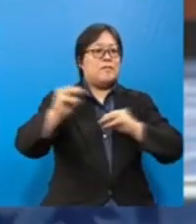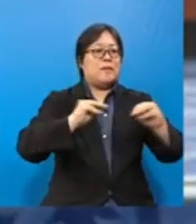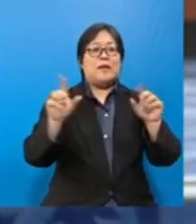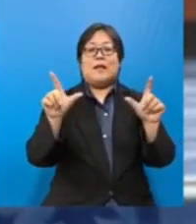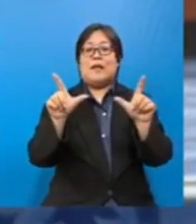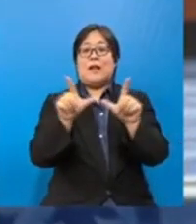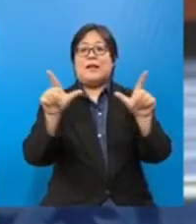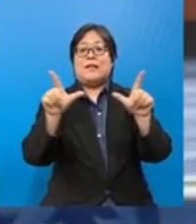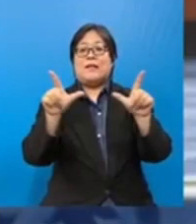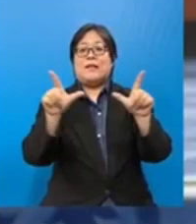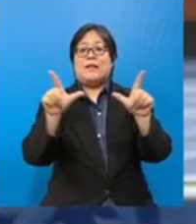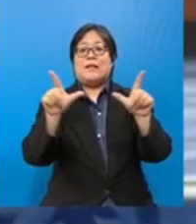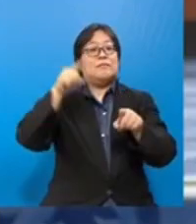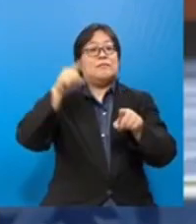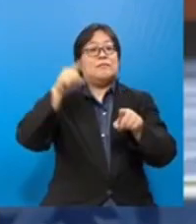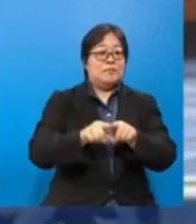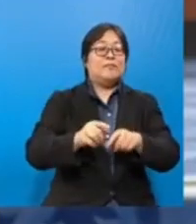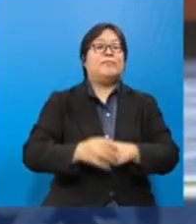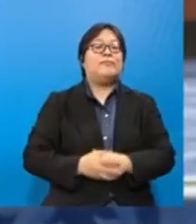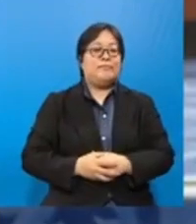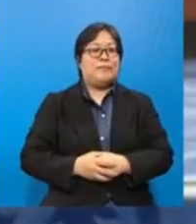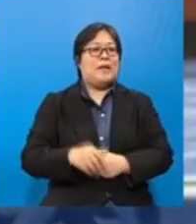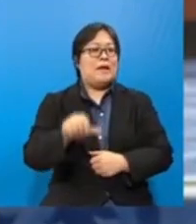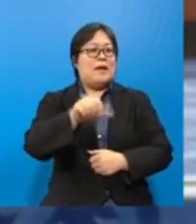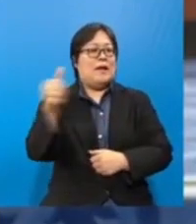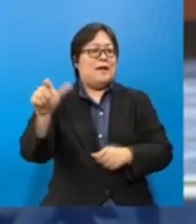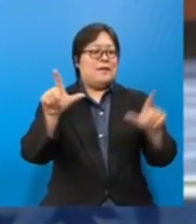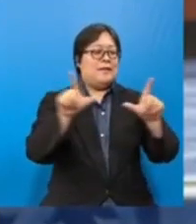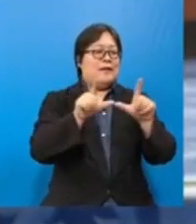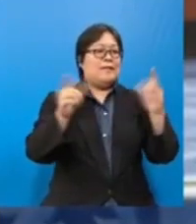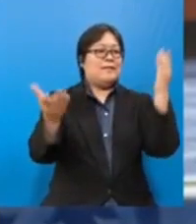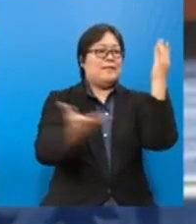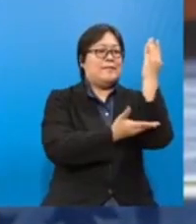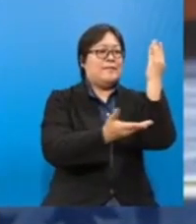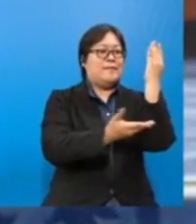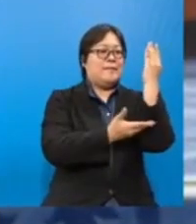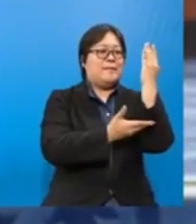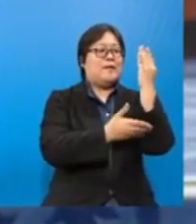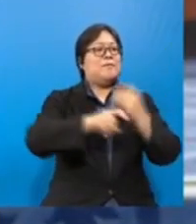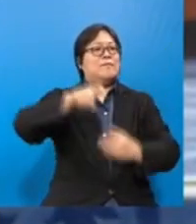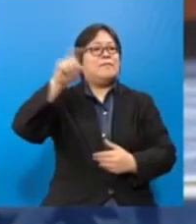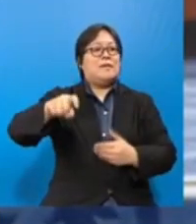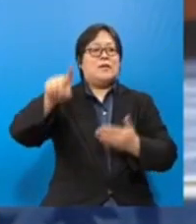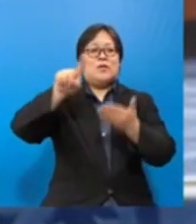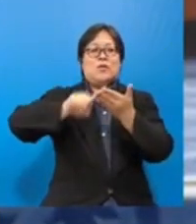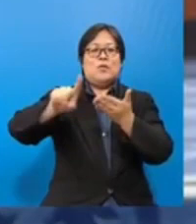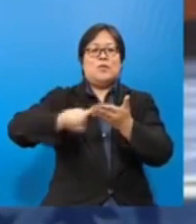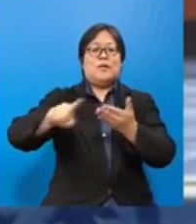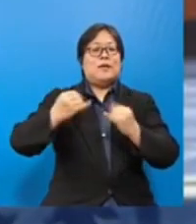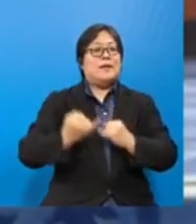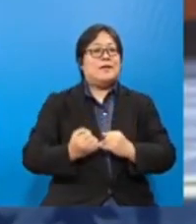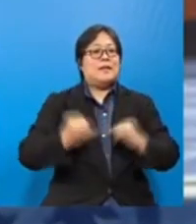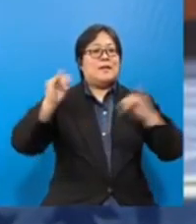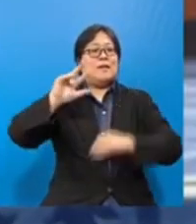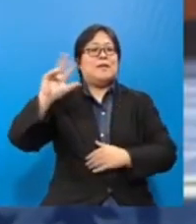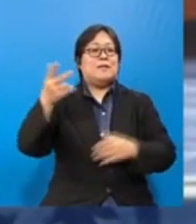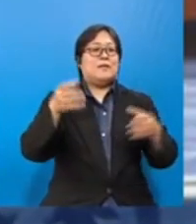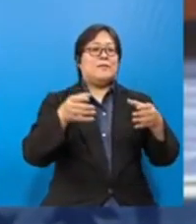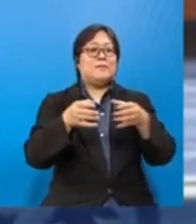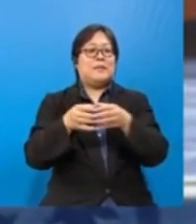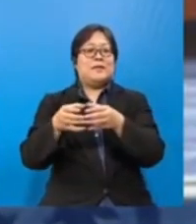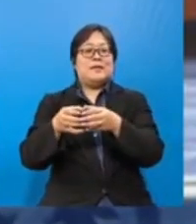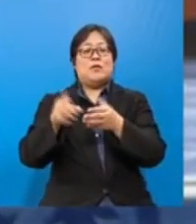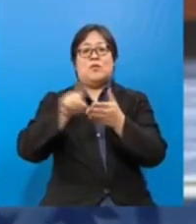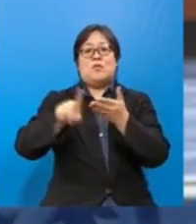license agreement dan like pembalap diwajibkan diaudit oleh independen tepati